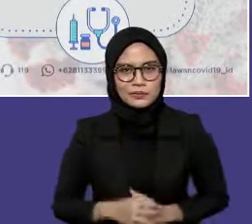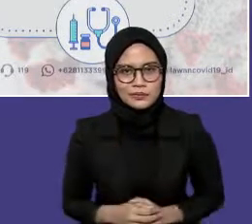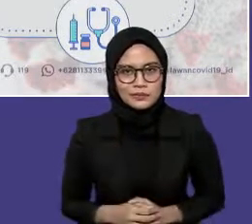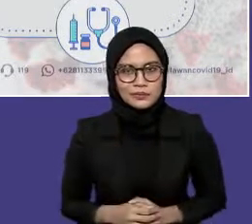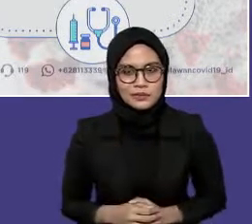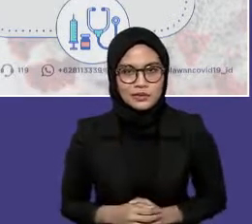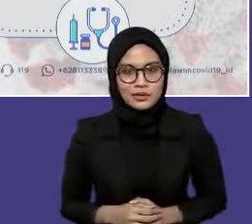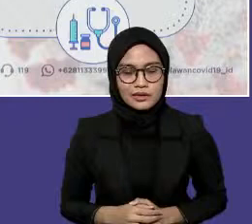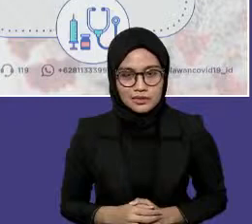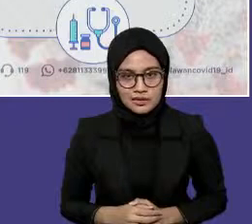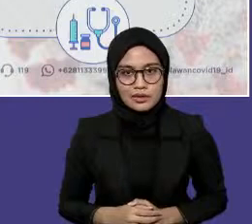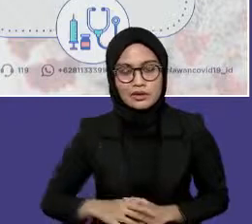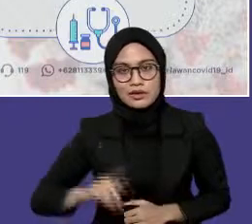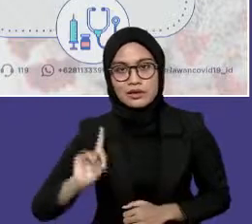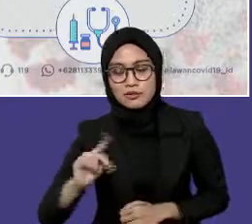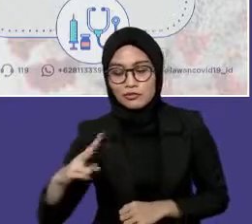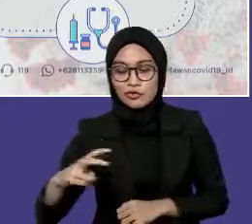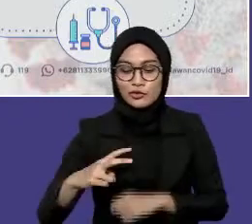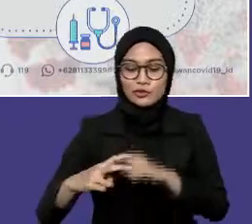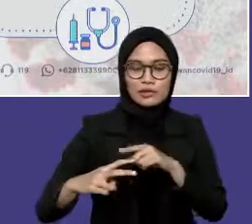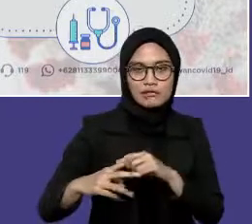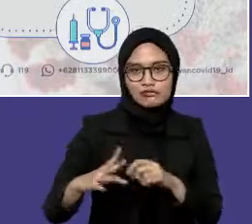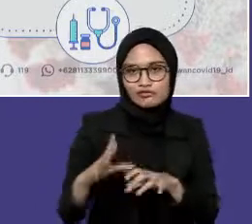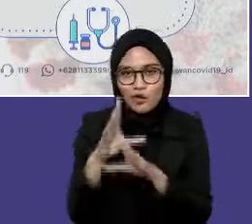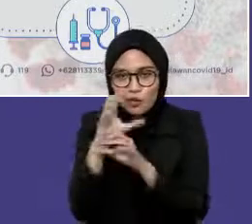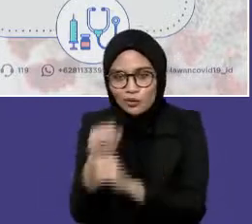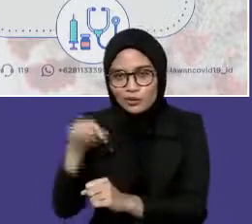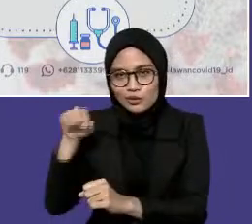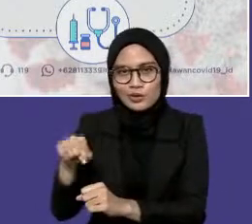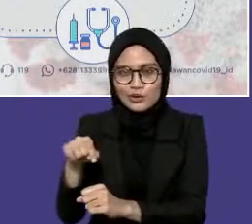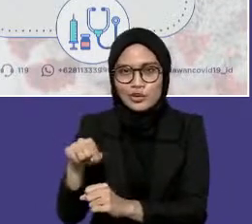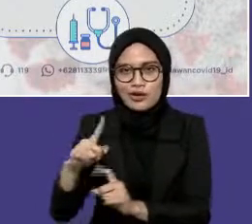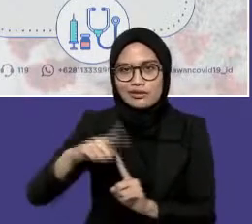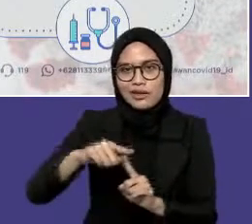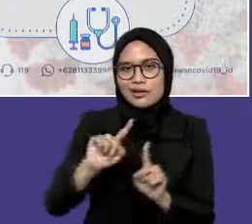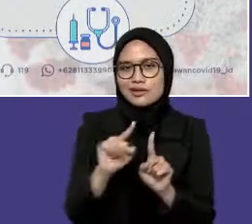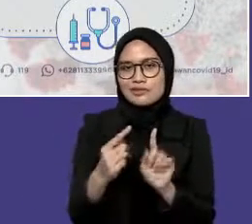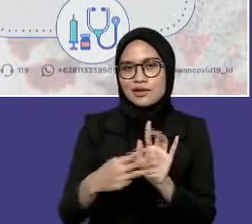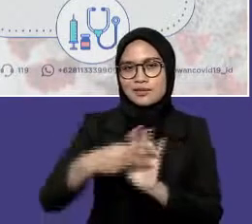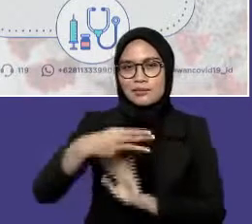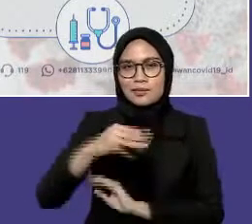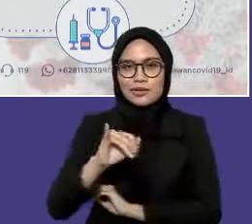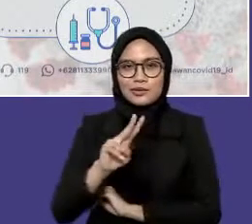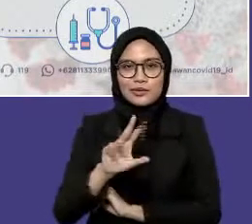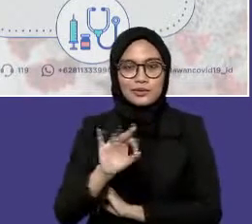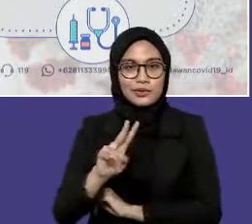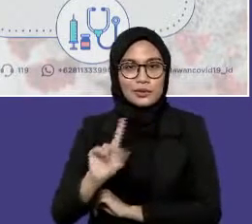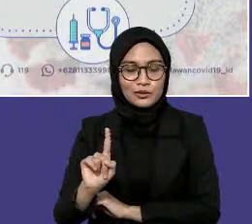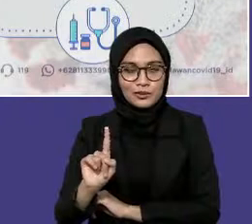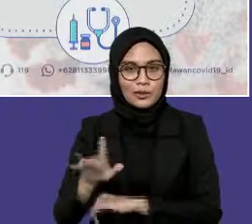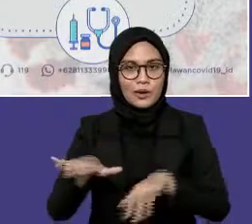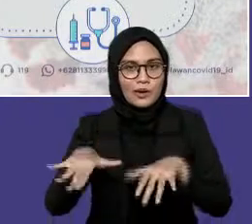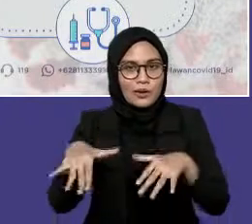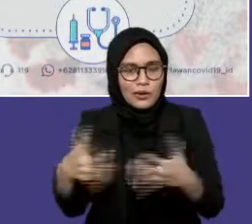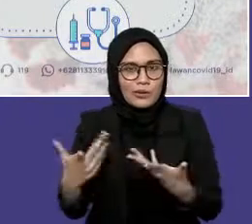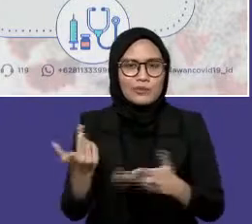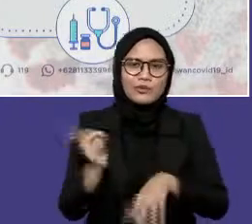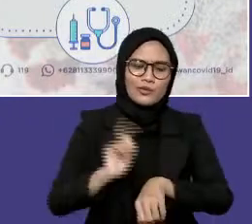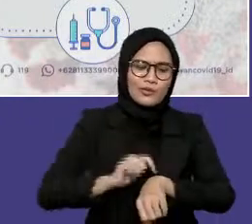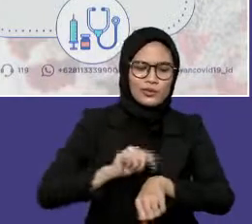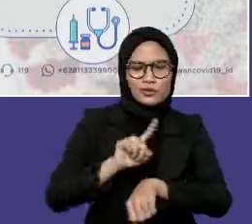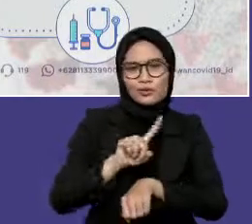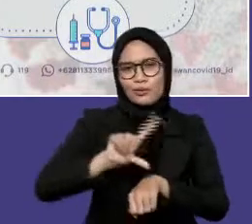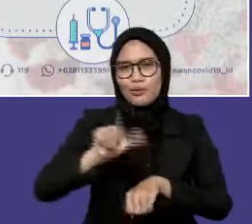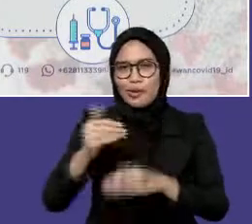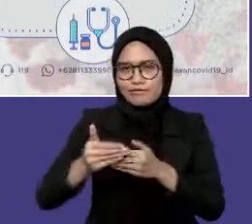menjadi perhatian atau varian of concern pada tanggal 11 Mei 2021 atau dalam kurun waktu 1